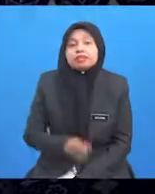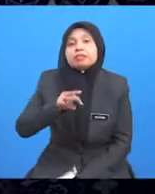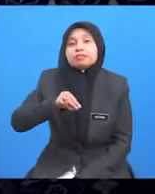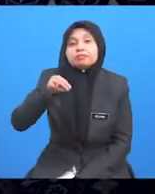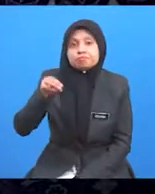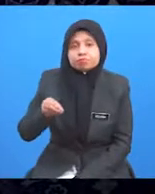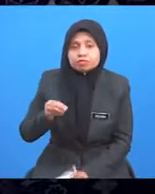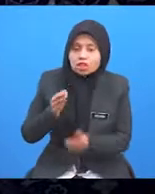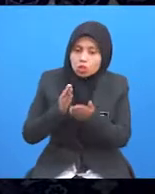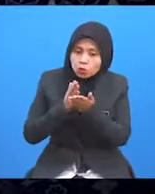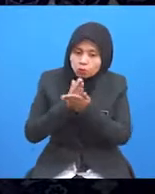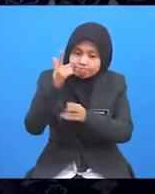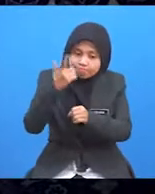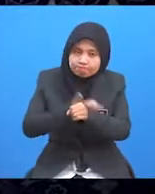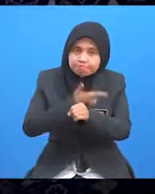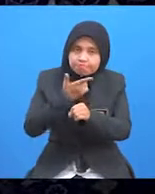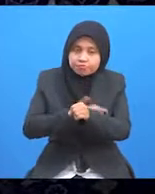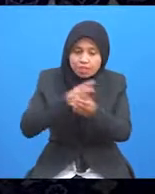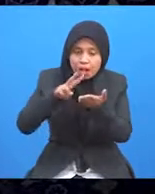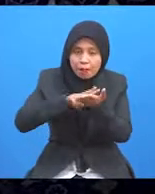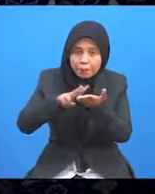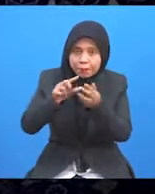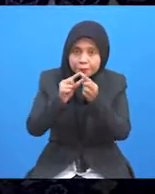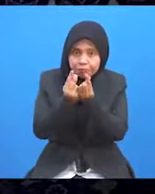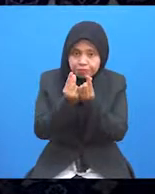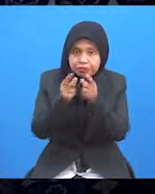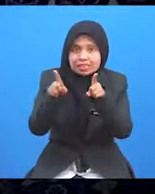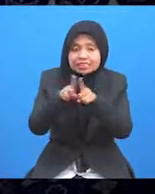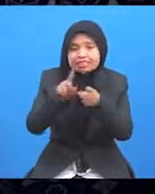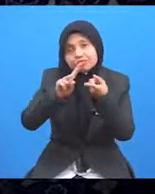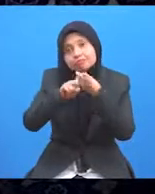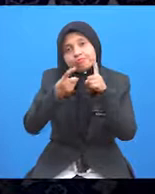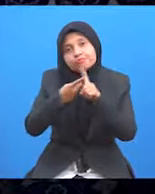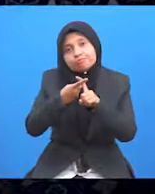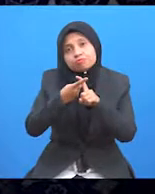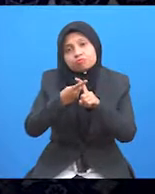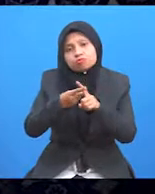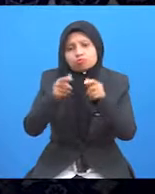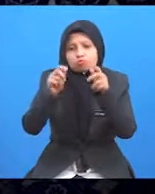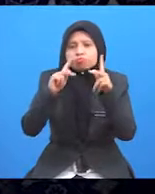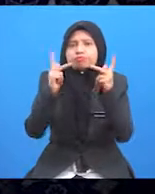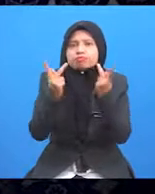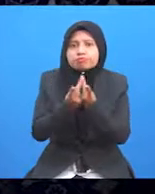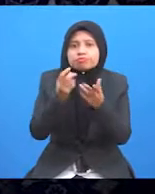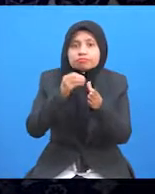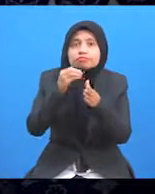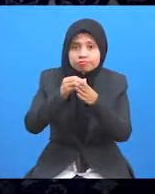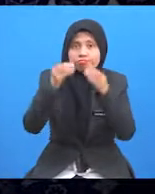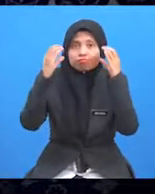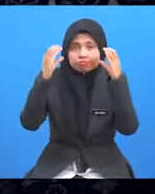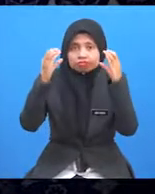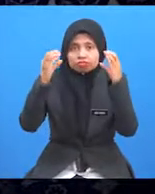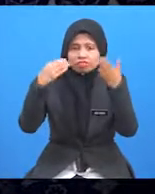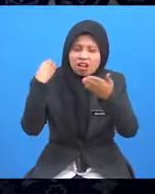Murid-murid, teruslah berlatih membaca ayat ini bersama rakan atau ahli keluarga ataupun guru